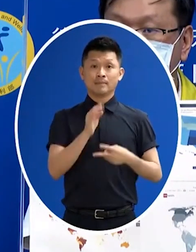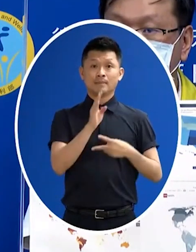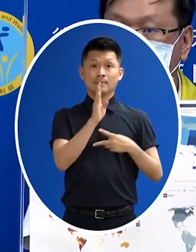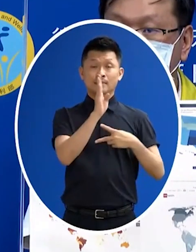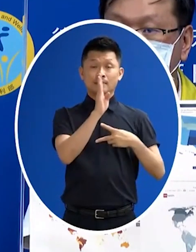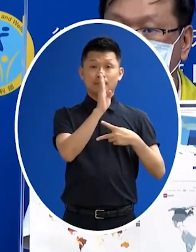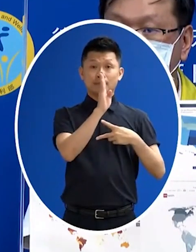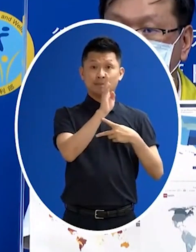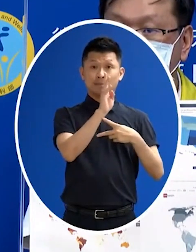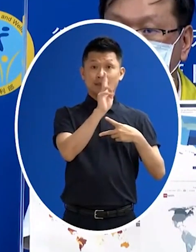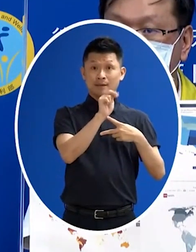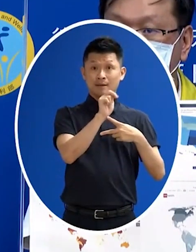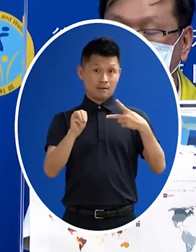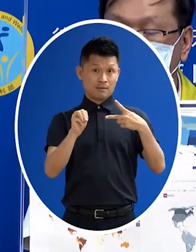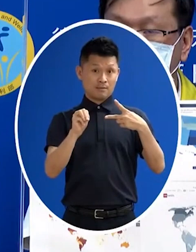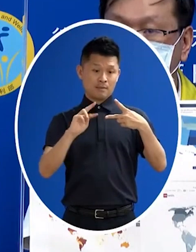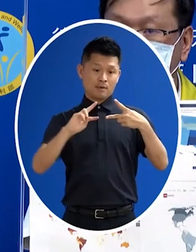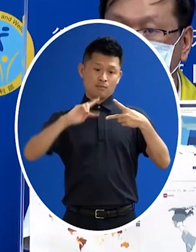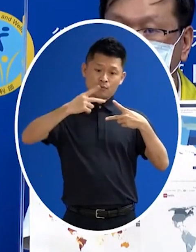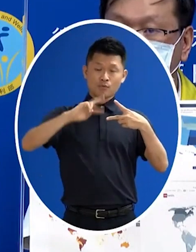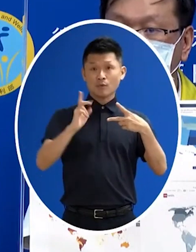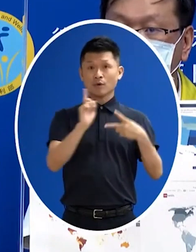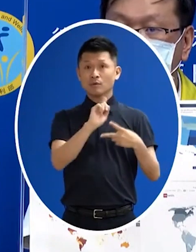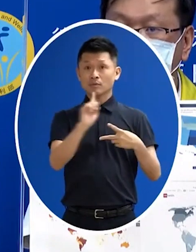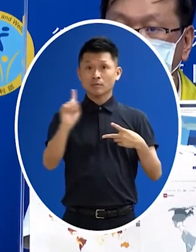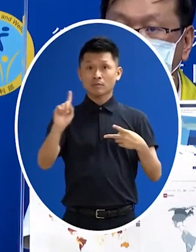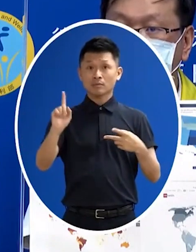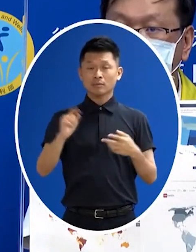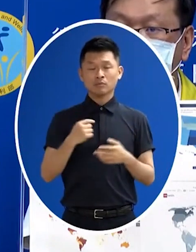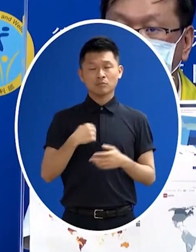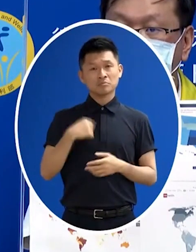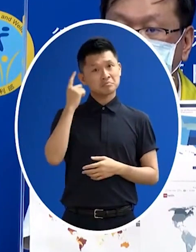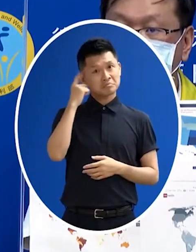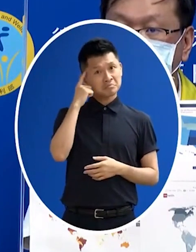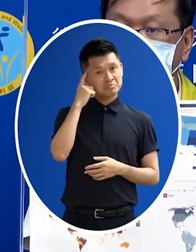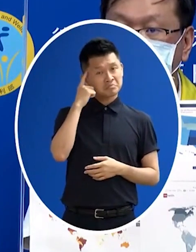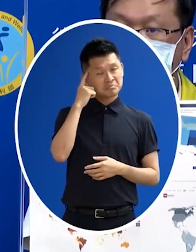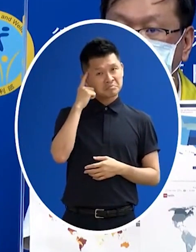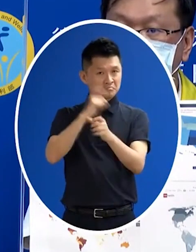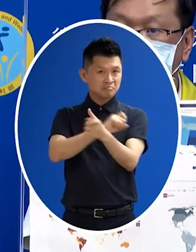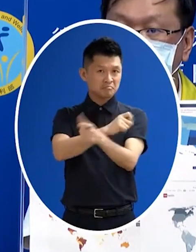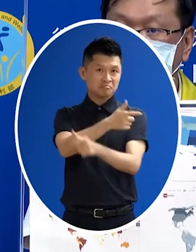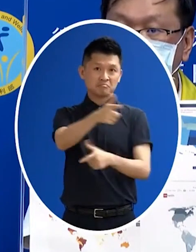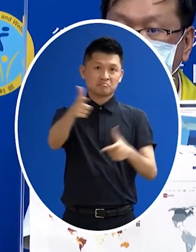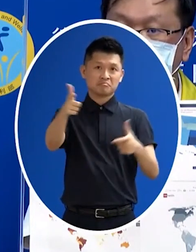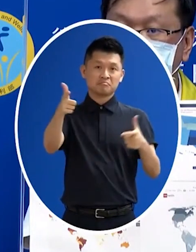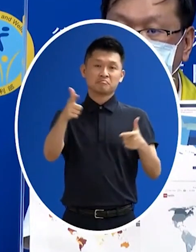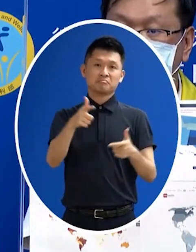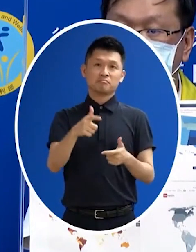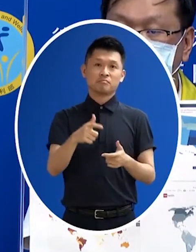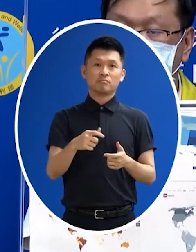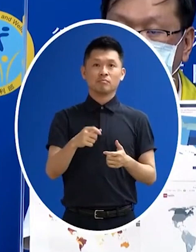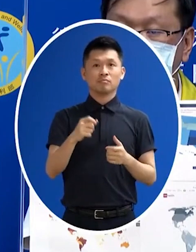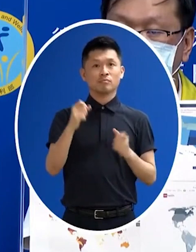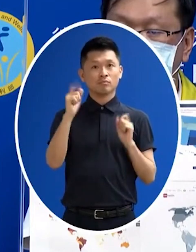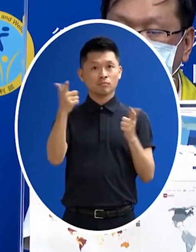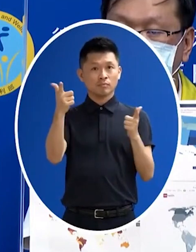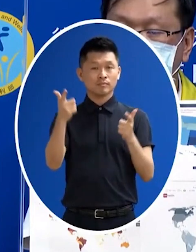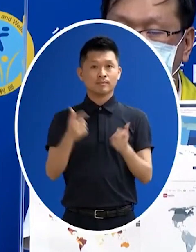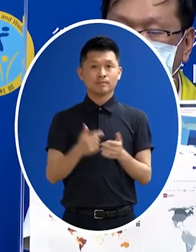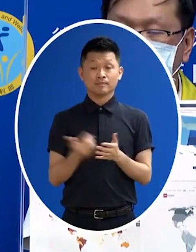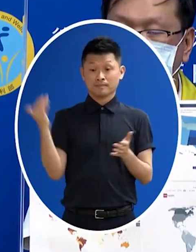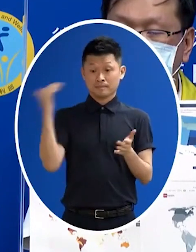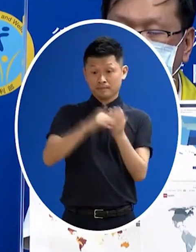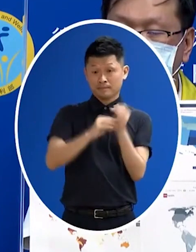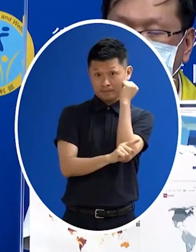BNT， 这当然也我相信也会有不一样，有人不一样的看法，不一样主张。那可是最后总是要在我们的这个